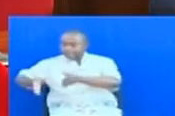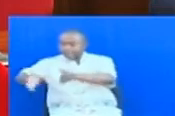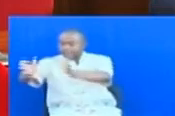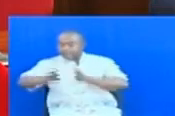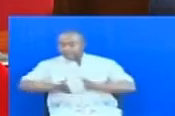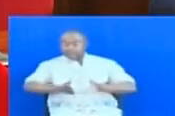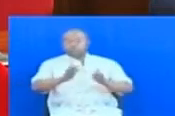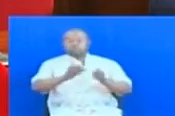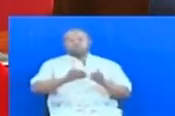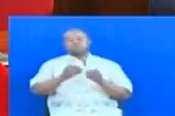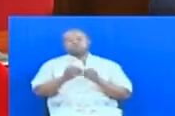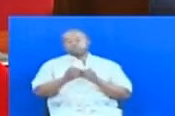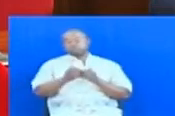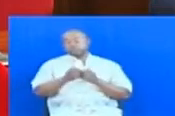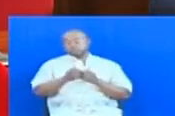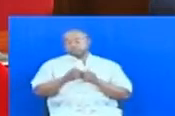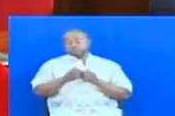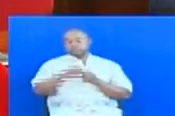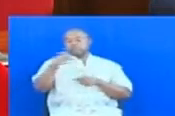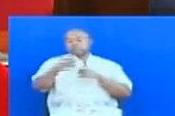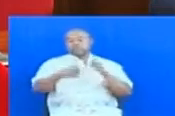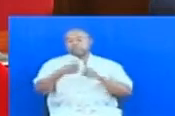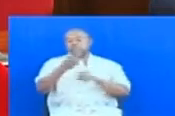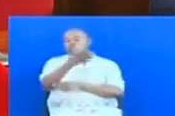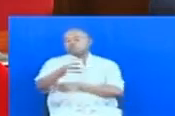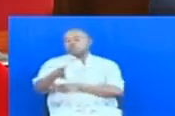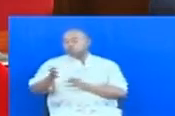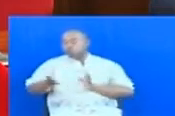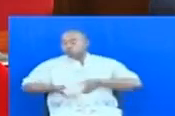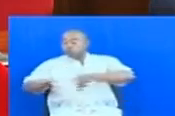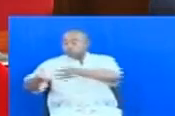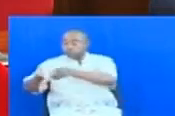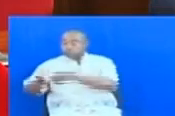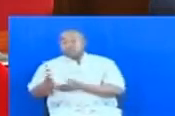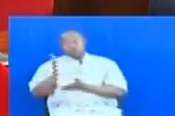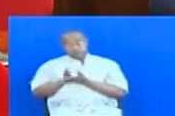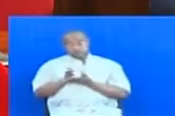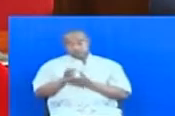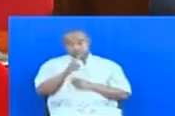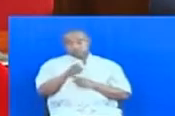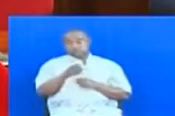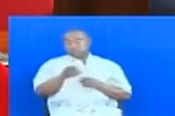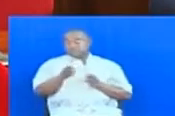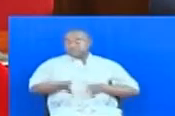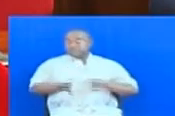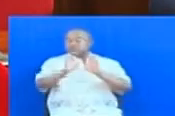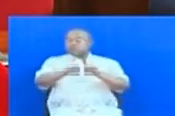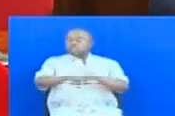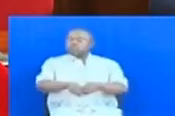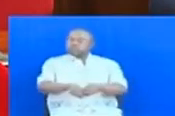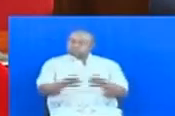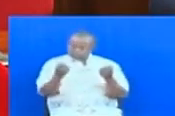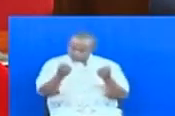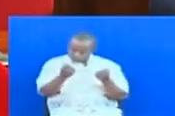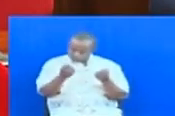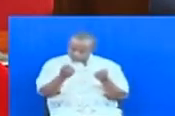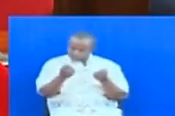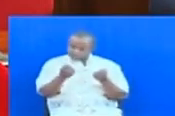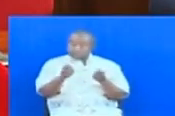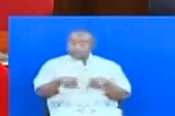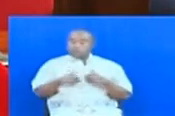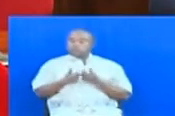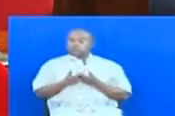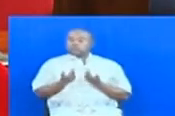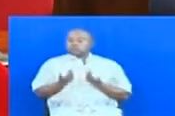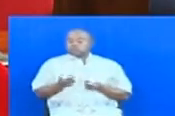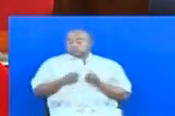ya umwagiliaji. Ni kweli barabara hizo zilikuwa ni mbovu na ndio inaenda sehemu za uzalishaji, lakini